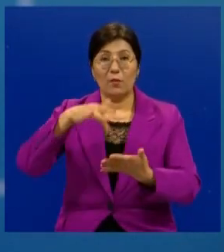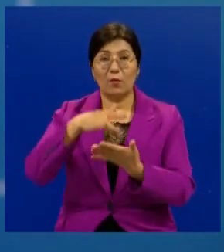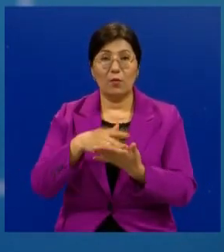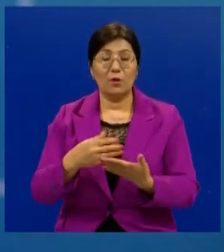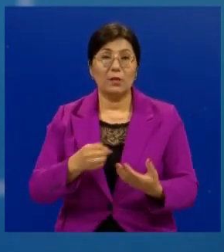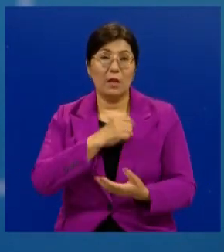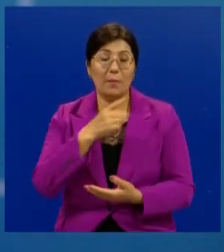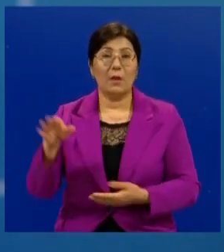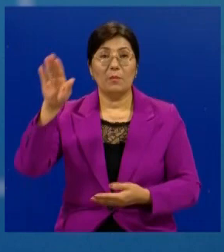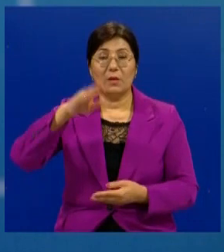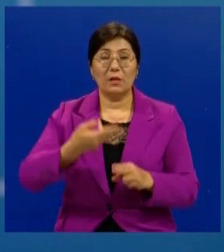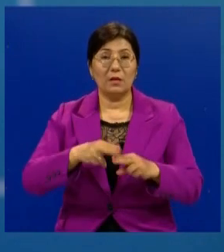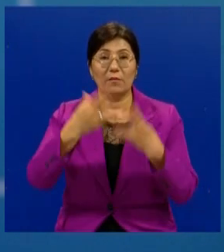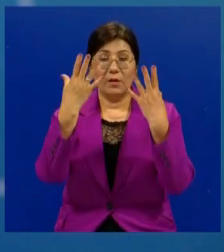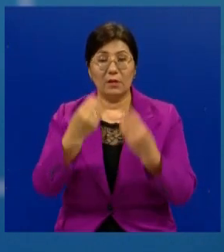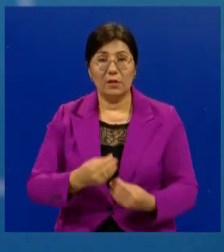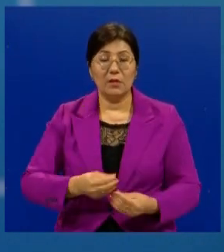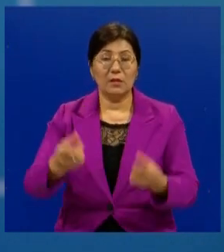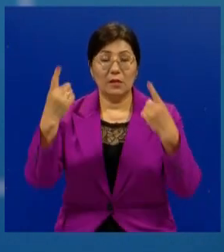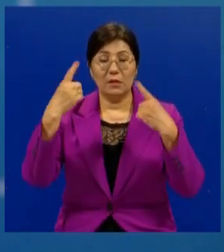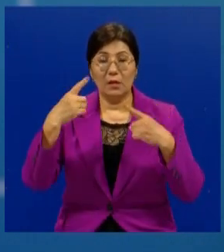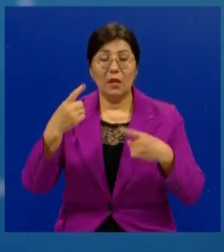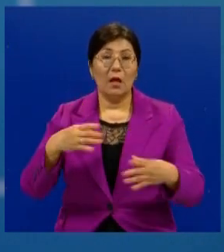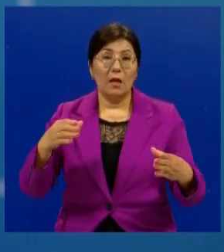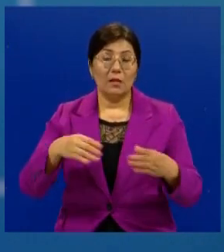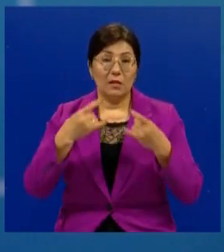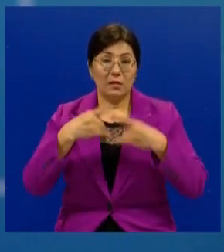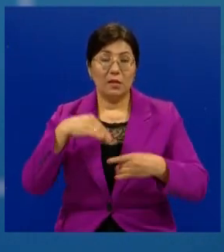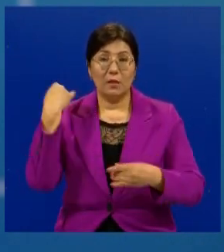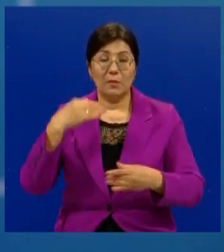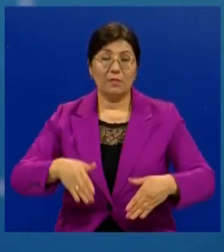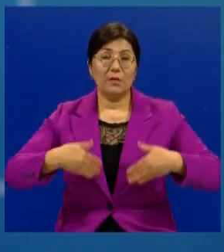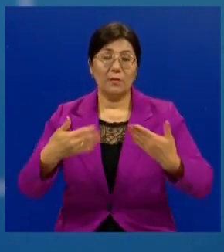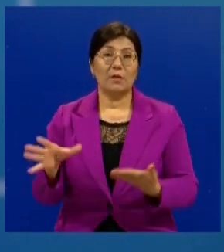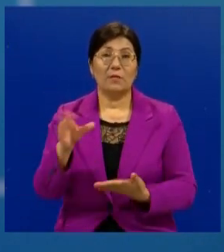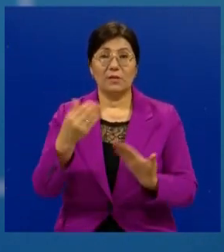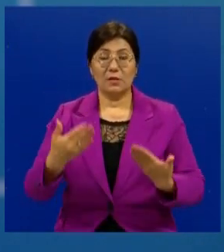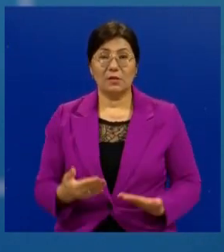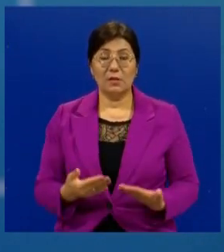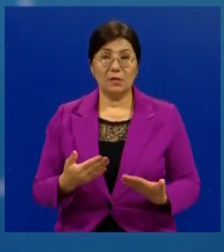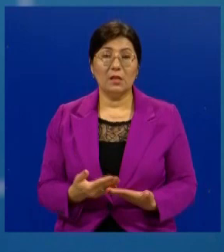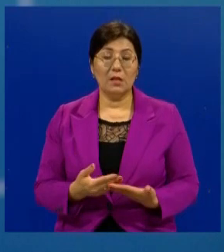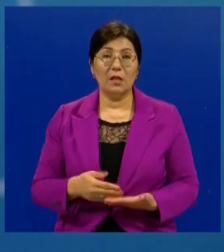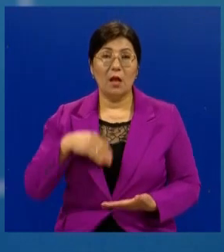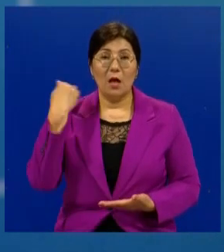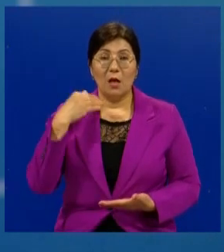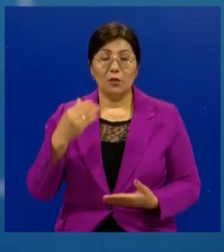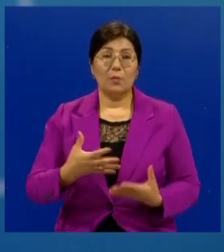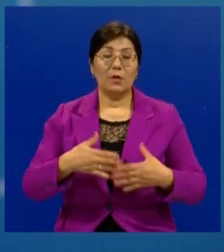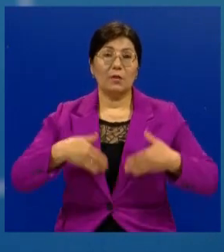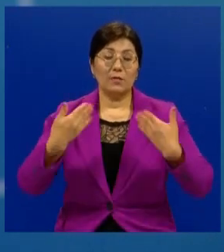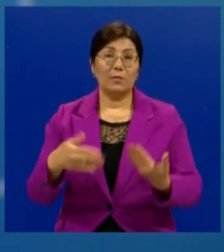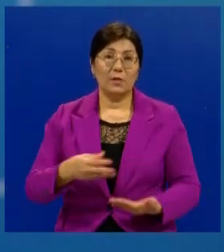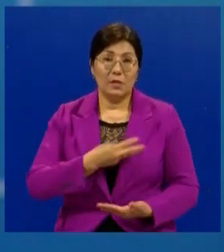В этот праздничный день творческая группа телеканала Актобея поздравляет всех жителей и гостей областного центра с праздником. Желаем